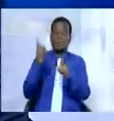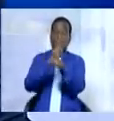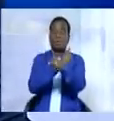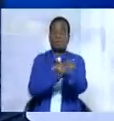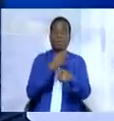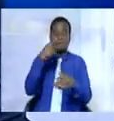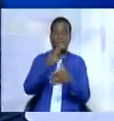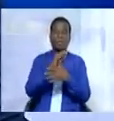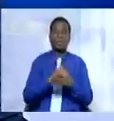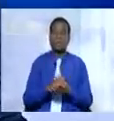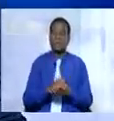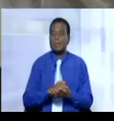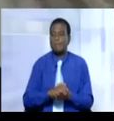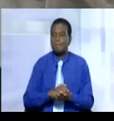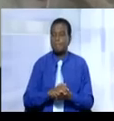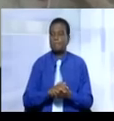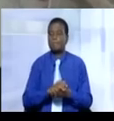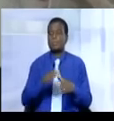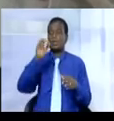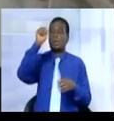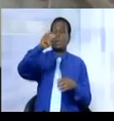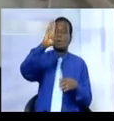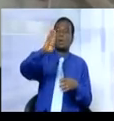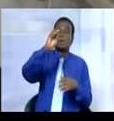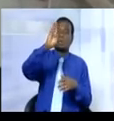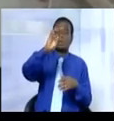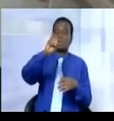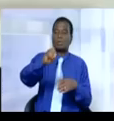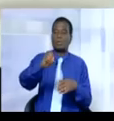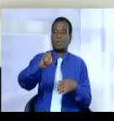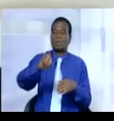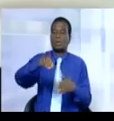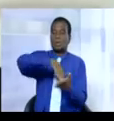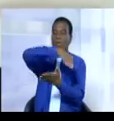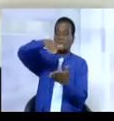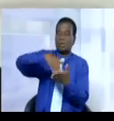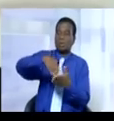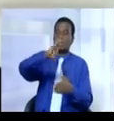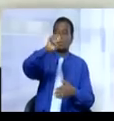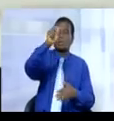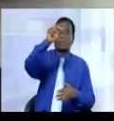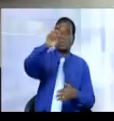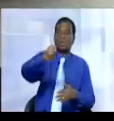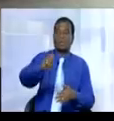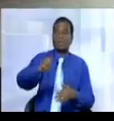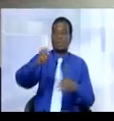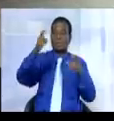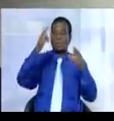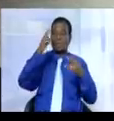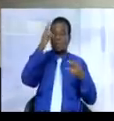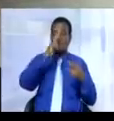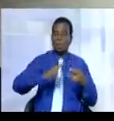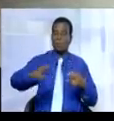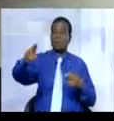développement. Abou Sanogo. Abobo, carrefour du Bankou, pour une cérémonie hommage aux victimes de la crise